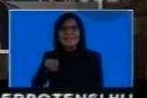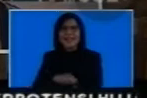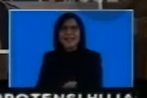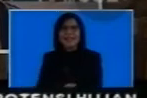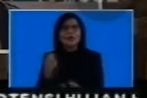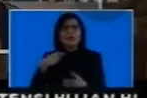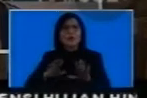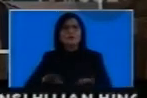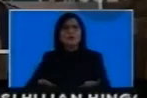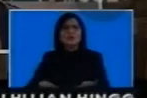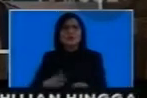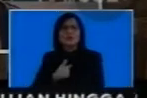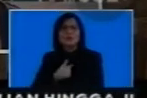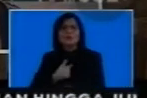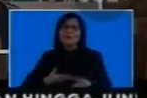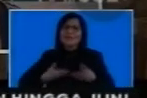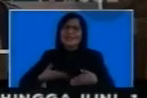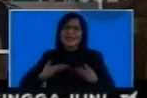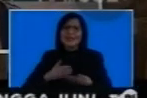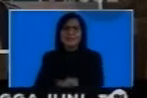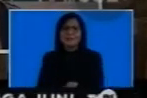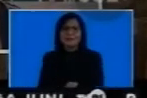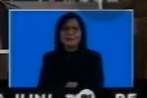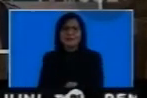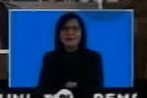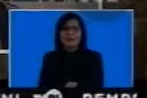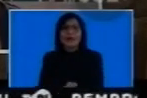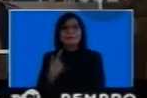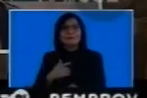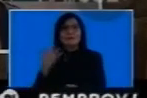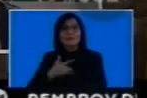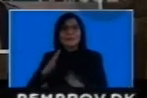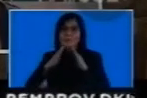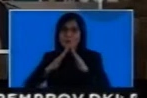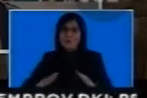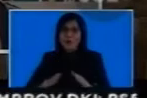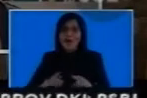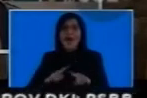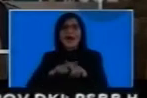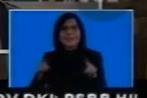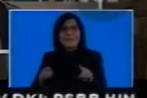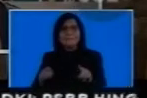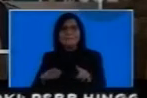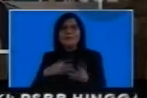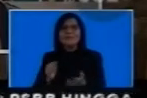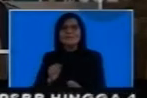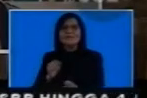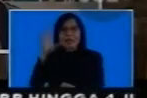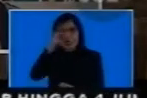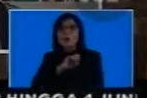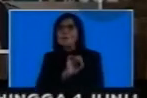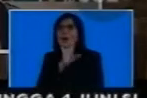juga membuat siswa juga merasa sangat senang, meskipun mereka di rumah, tapi mereka bisa explore